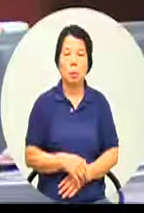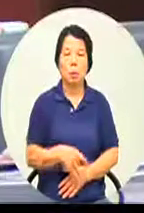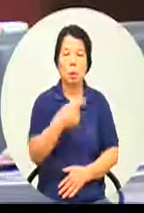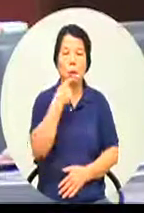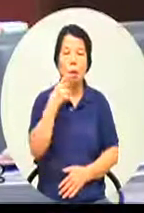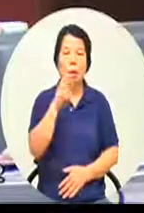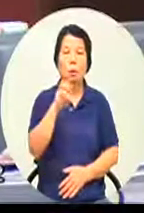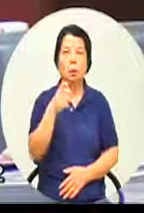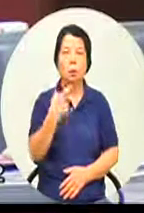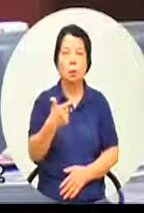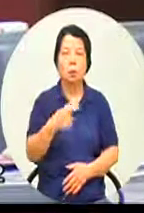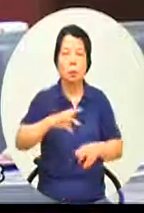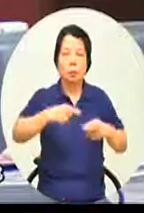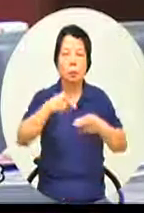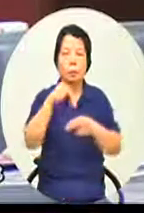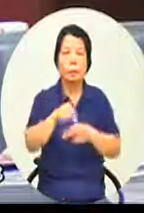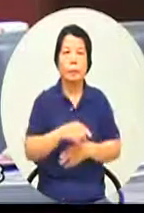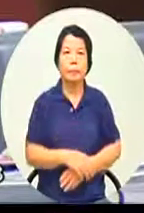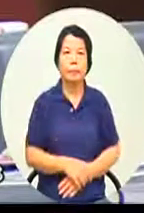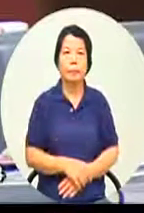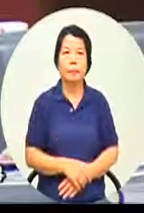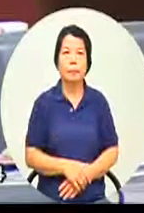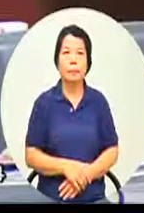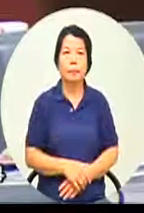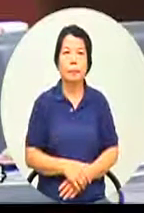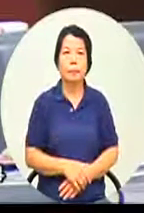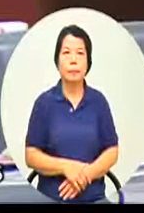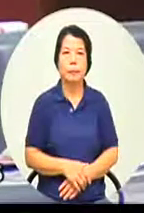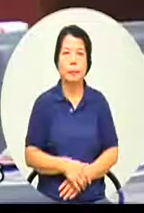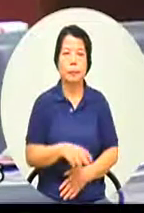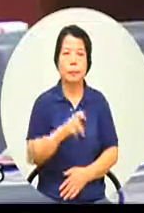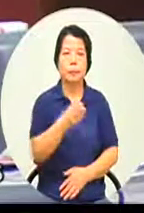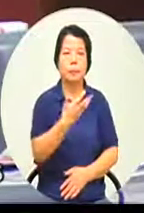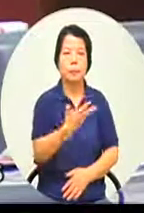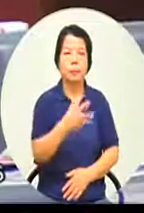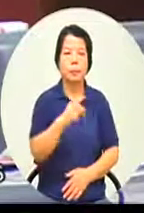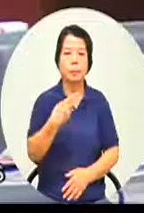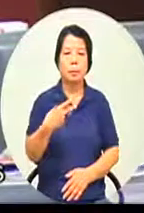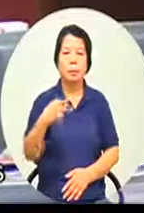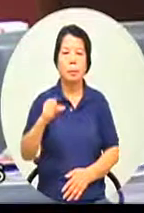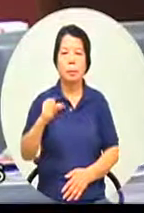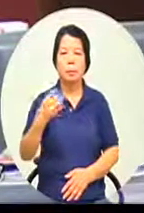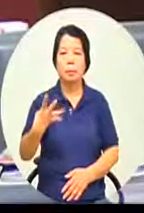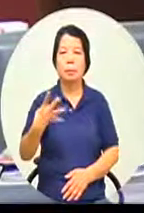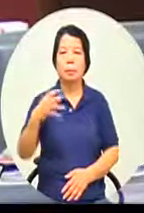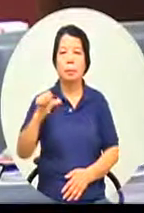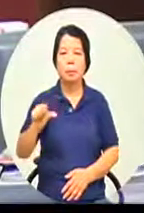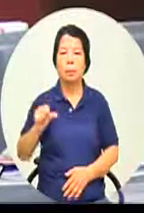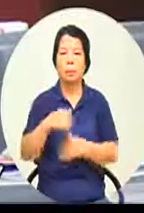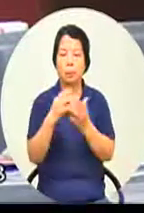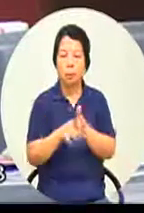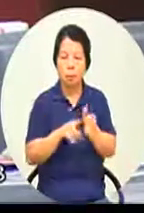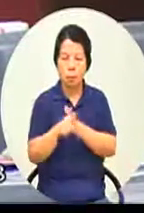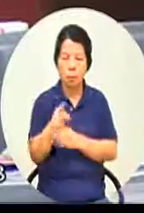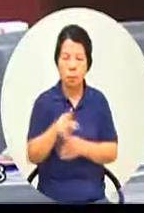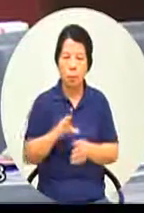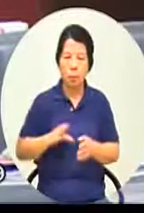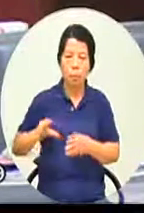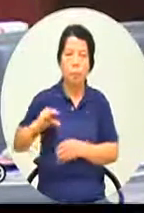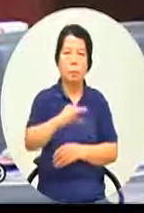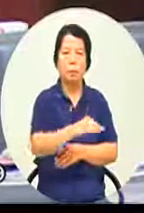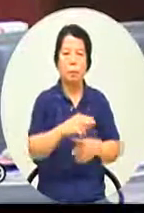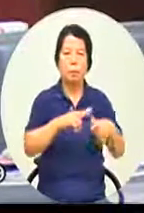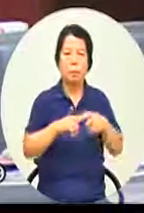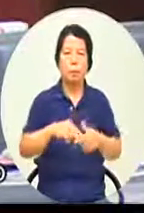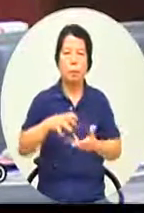红三六改成这样，然后这个38跟245哈，他们是希望就是直接循着介寿